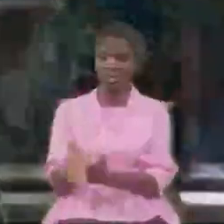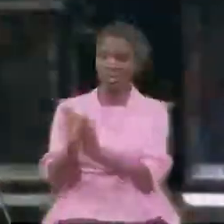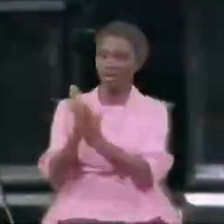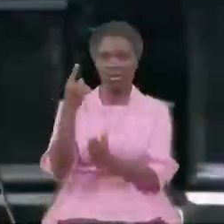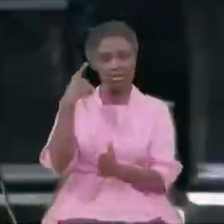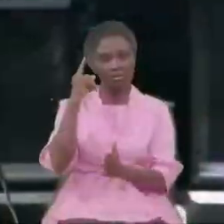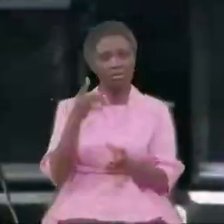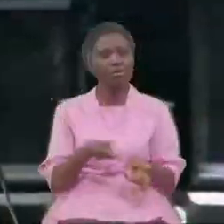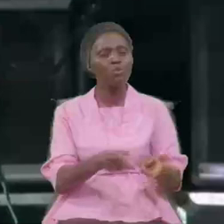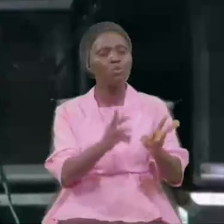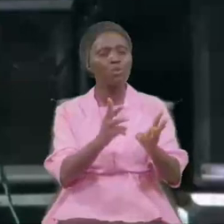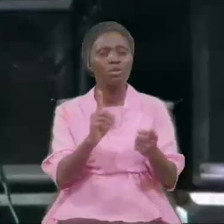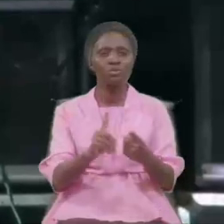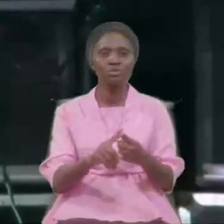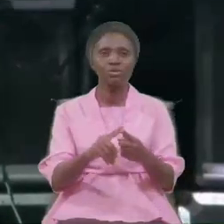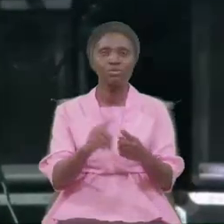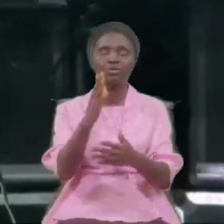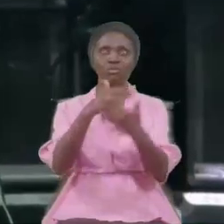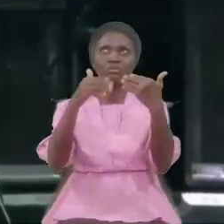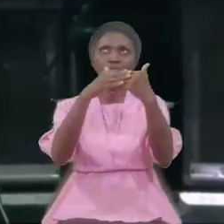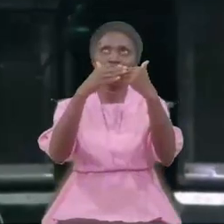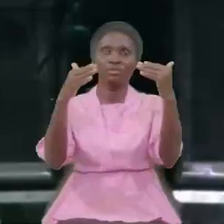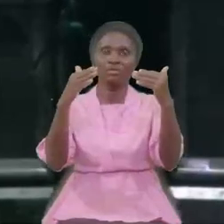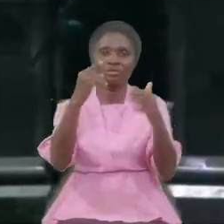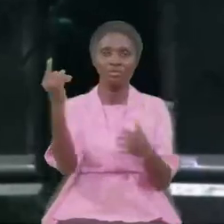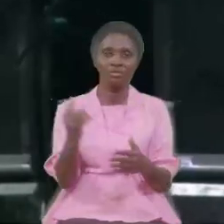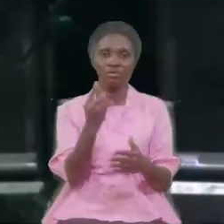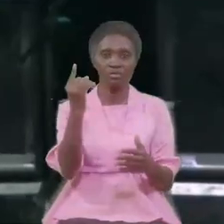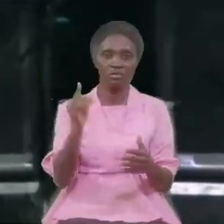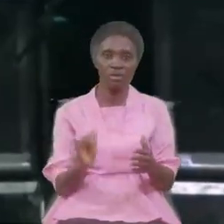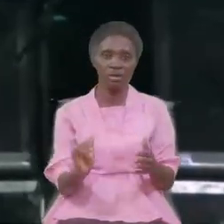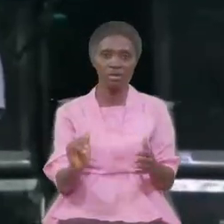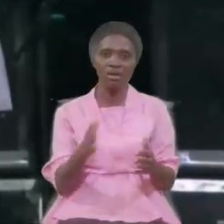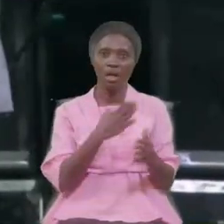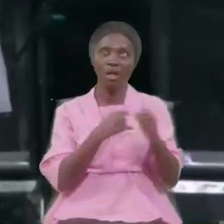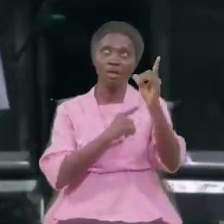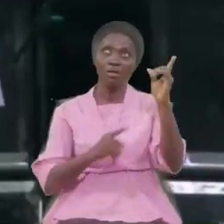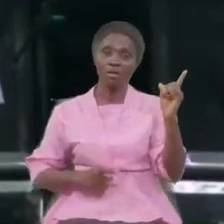Il demandait le chemin à la vie éternelle.